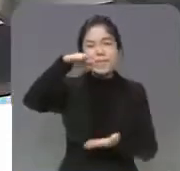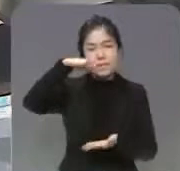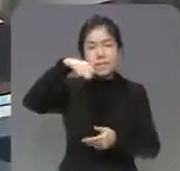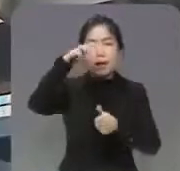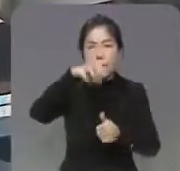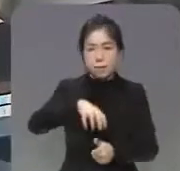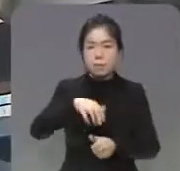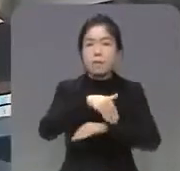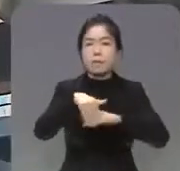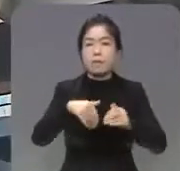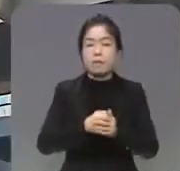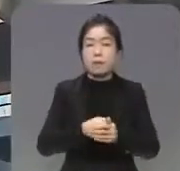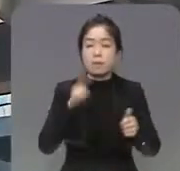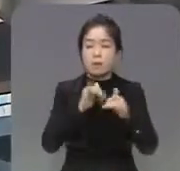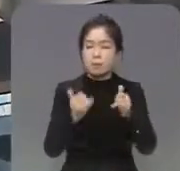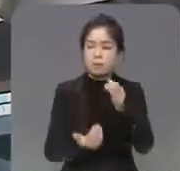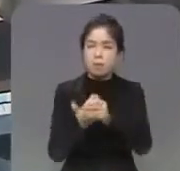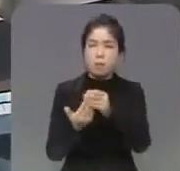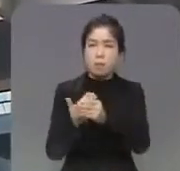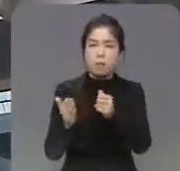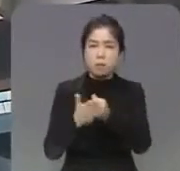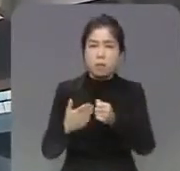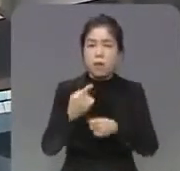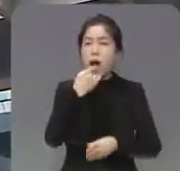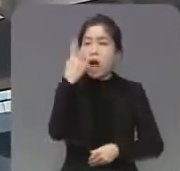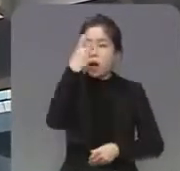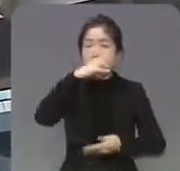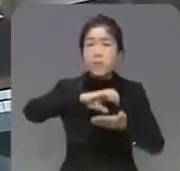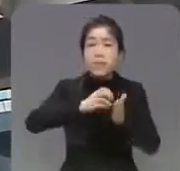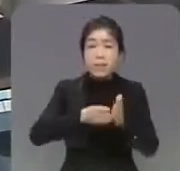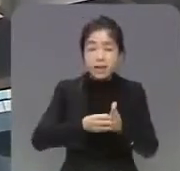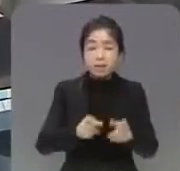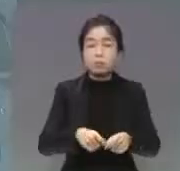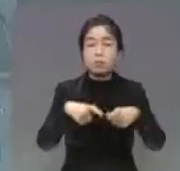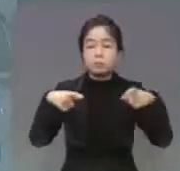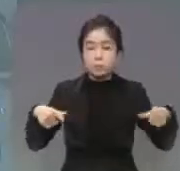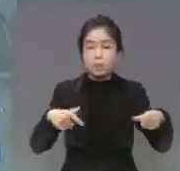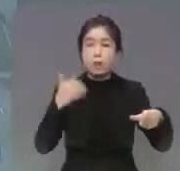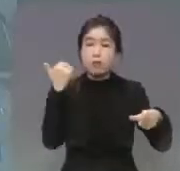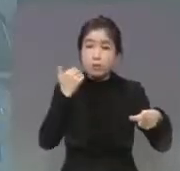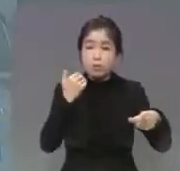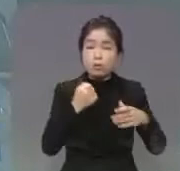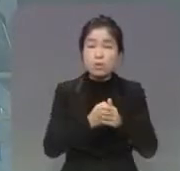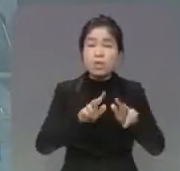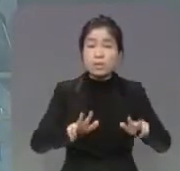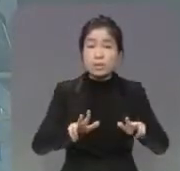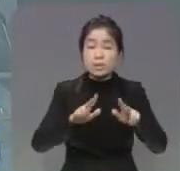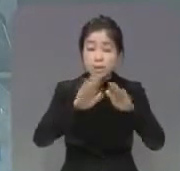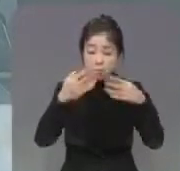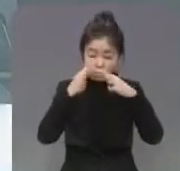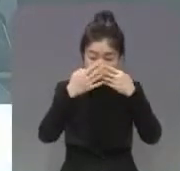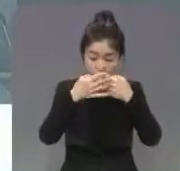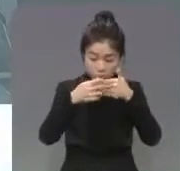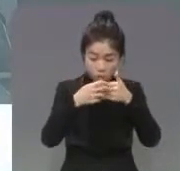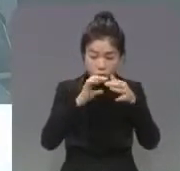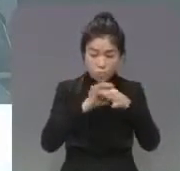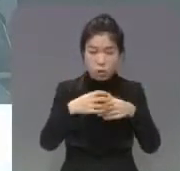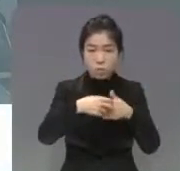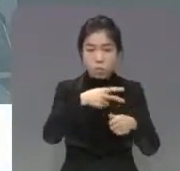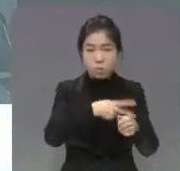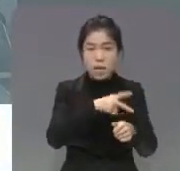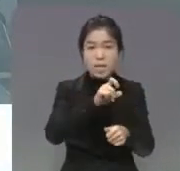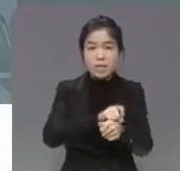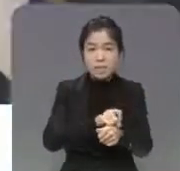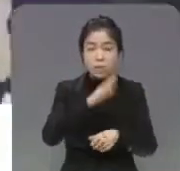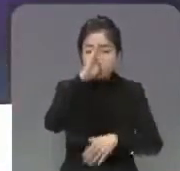했습니다. 이 확진자가 속출하자 진단검사 대상도 대폭 늘렸는데요. 현재 전남대병원 관련해 의료진과 직원,